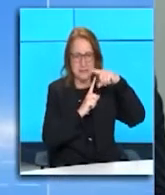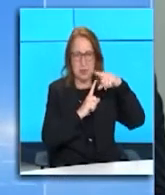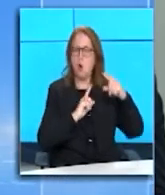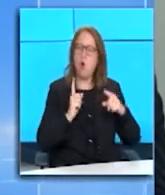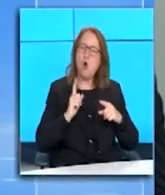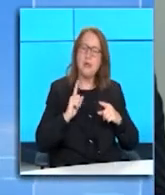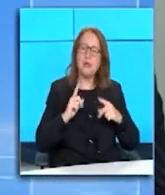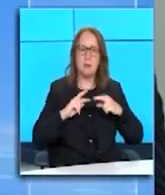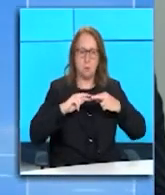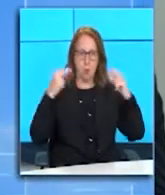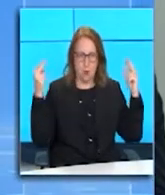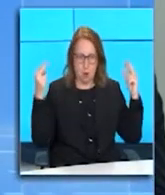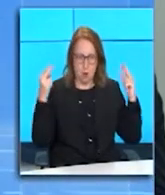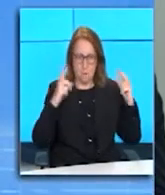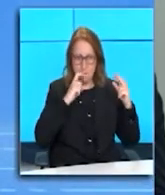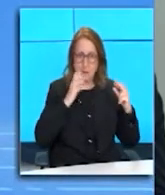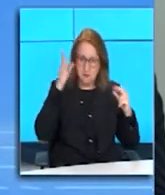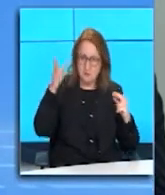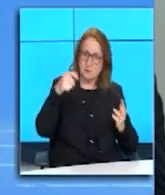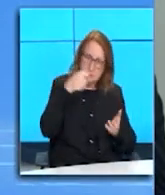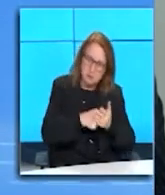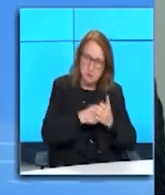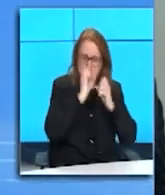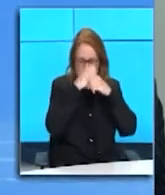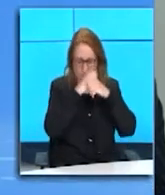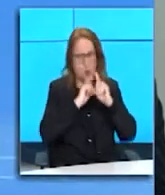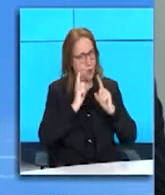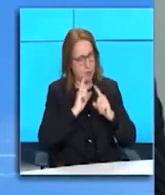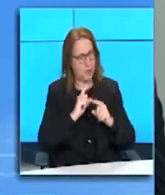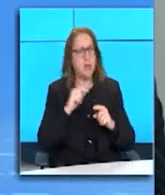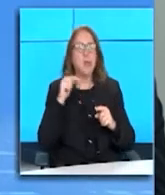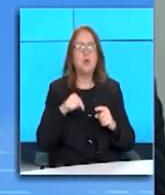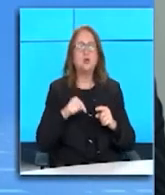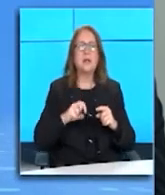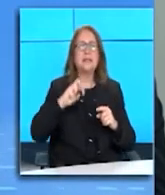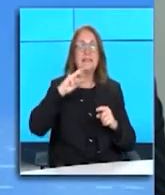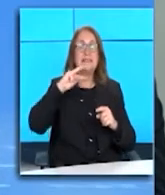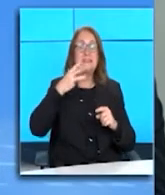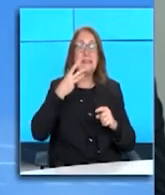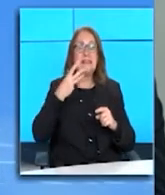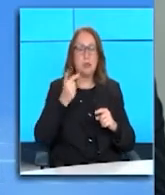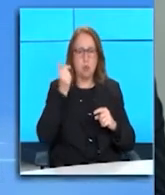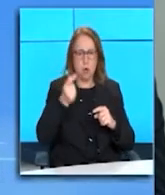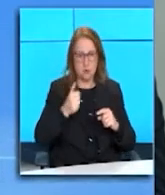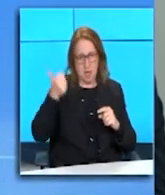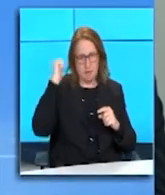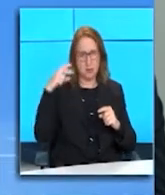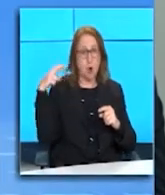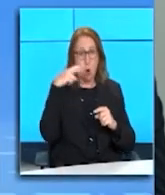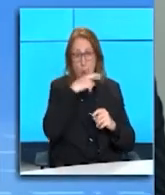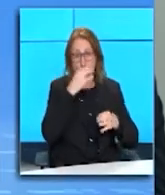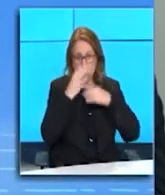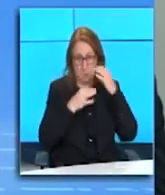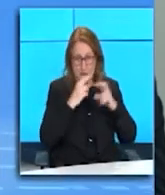τώρα ειδικότερα της τρίτης δόσης που γίνεται μια αναφορά ιδιαίτερη χθες από τον Πρωθυπουργό, όλα τα